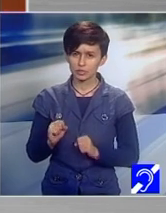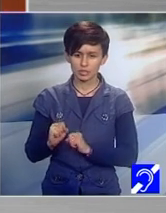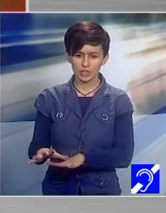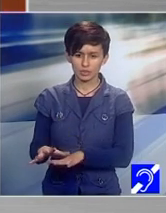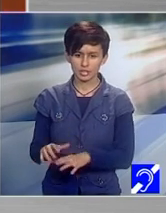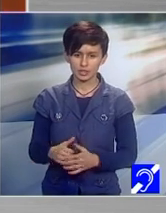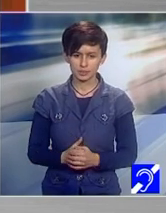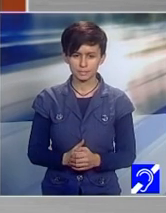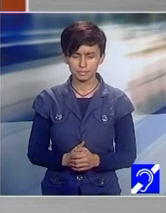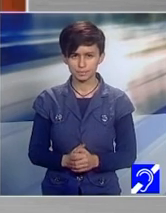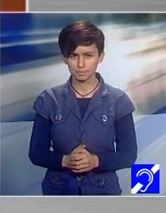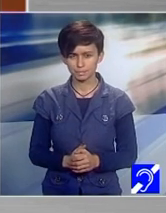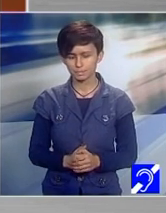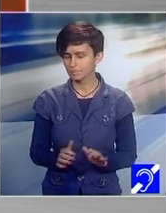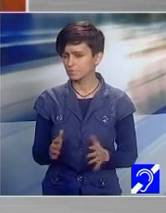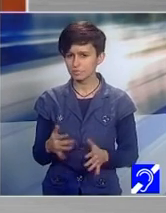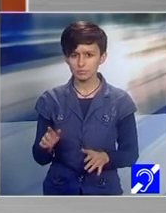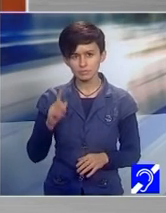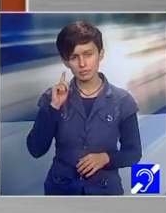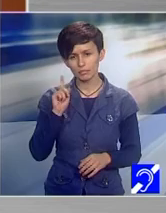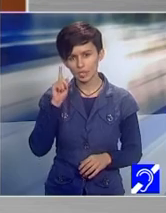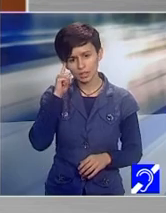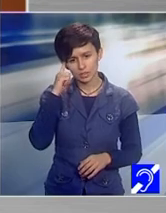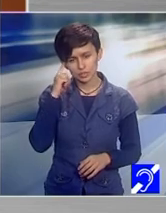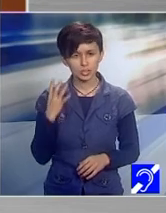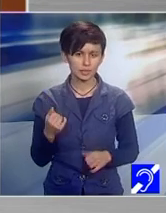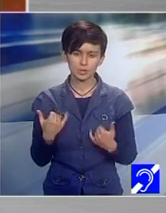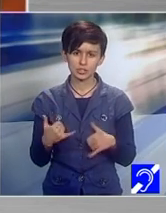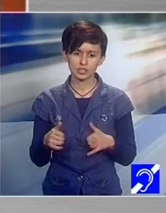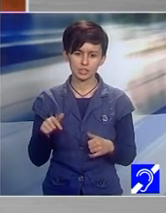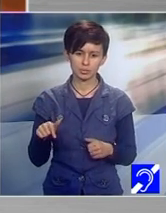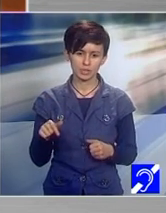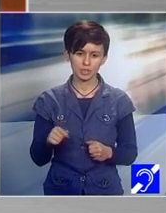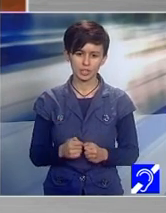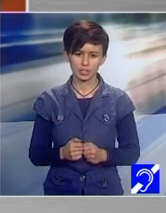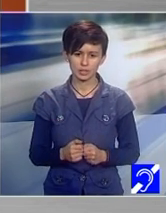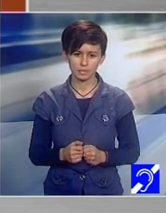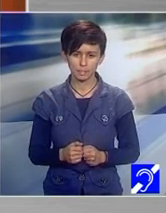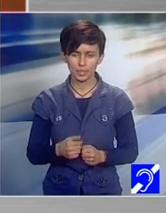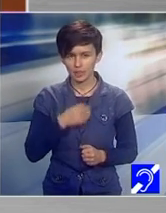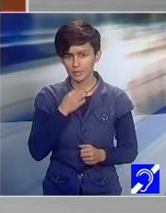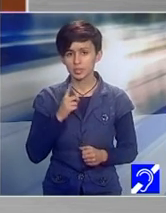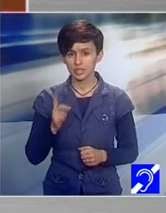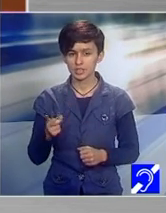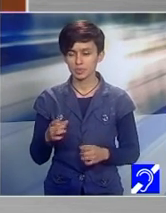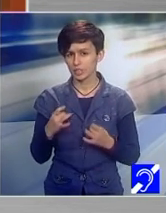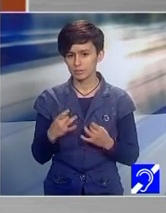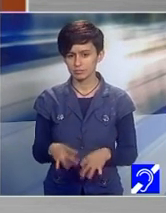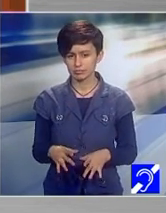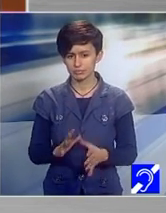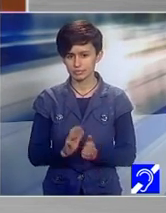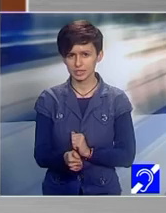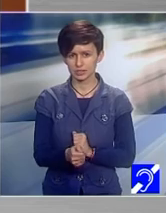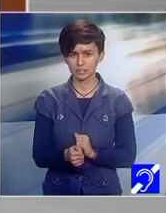aruncate. Și nimeni nu știe ce se întâmplă cu ele. Ba, se știe, dar zice, trebuie distruse. Dacă sunt degradate, ar